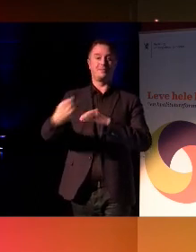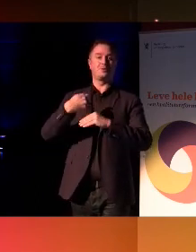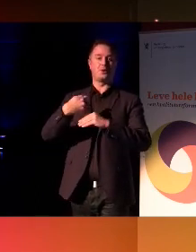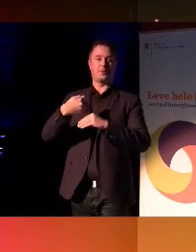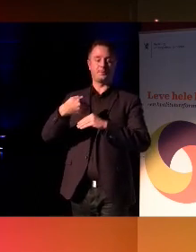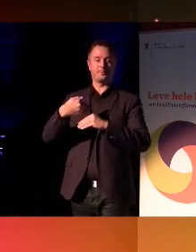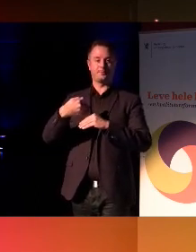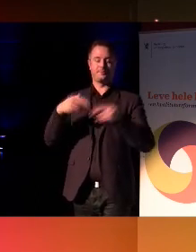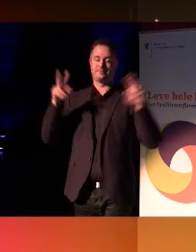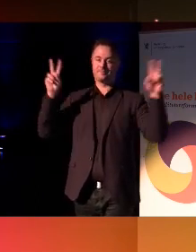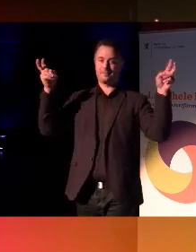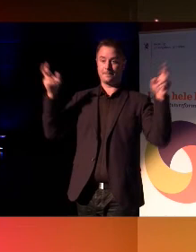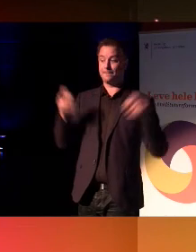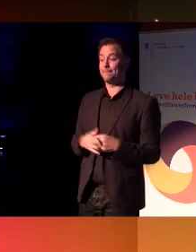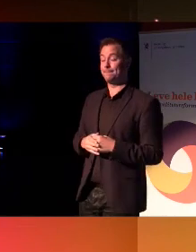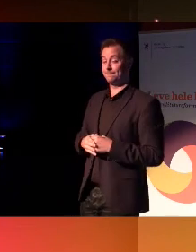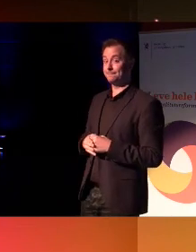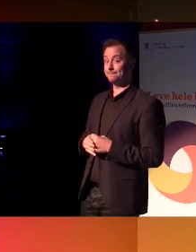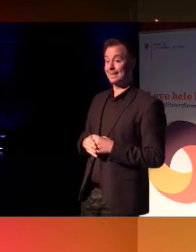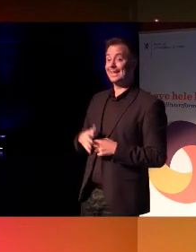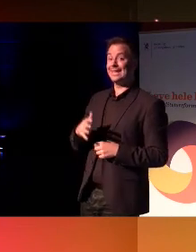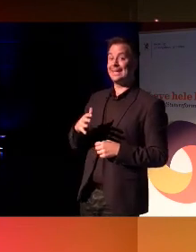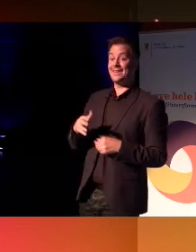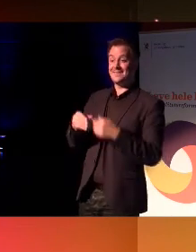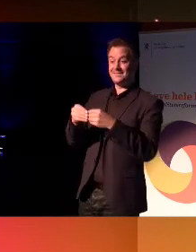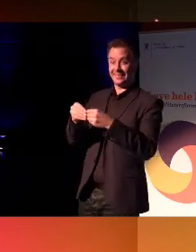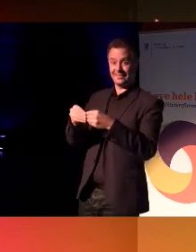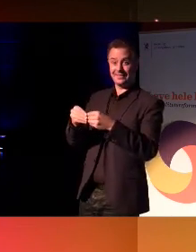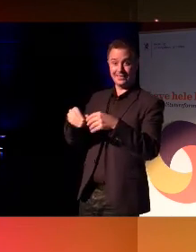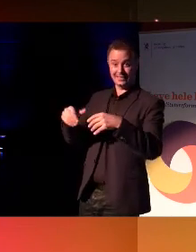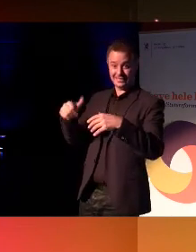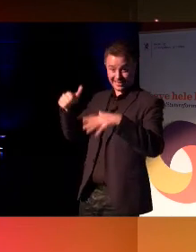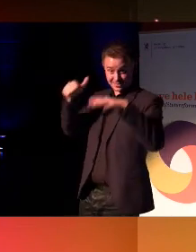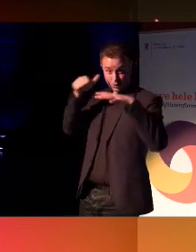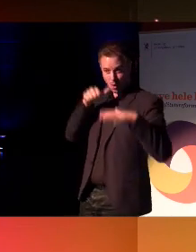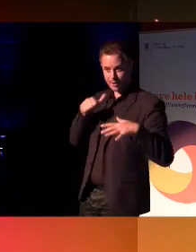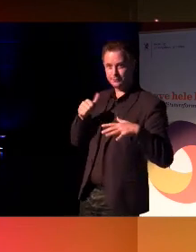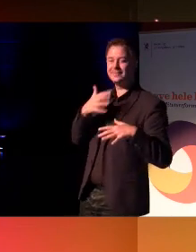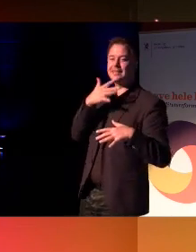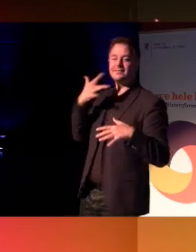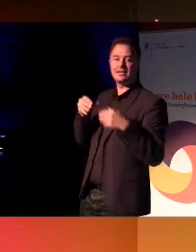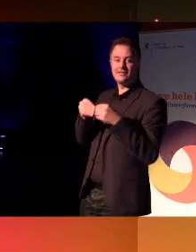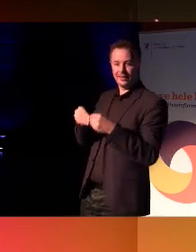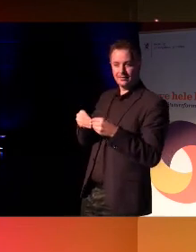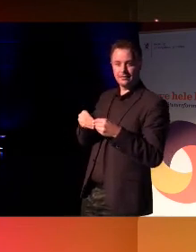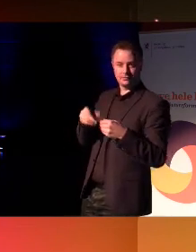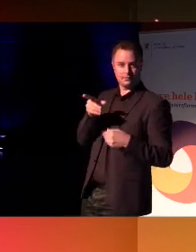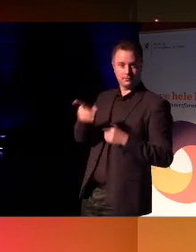Hun hadde besøk av trivselsvenn på 16 år. Som gikk på videregående skole.